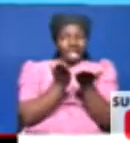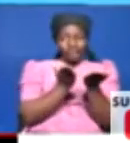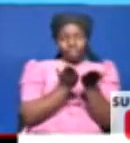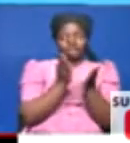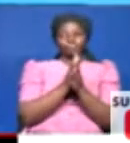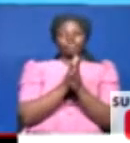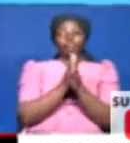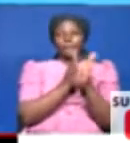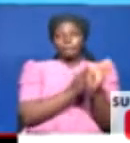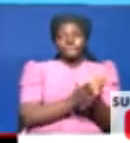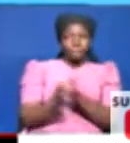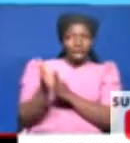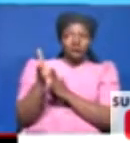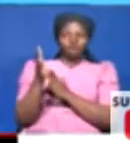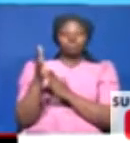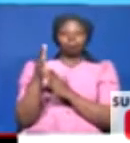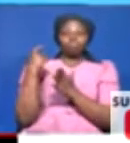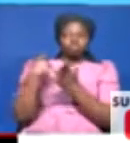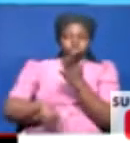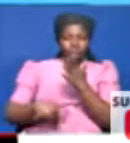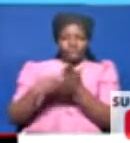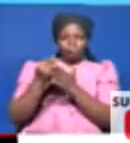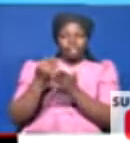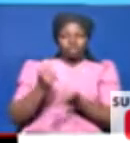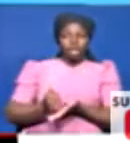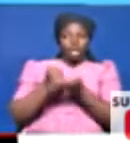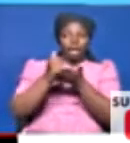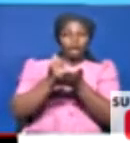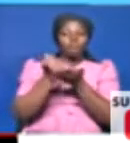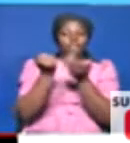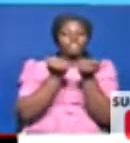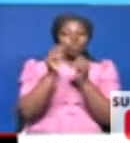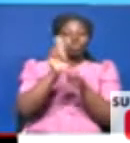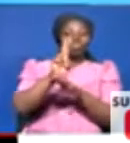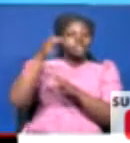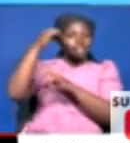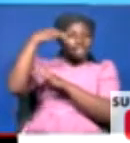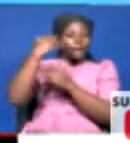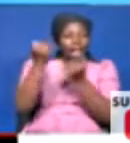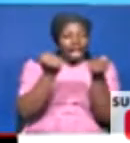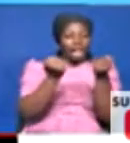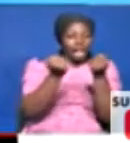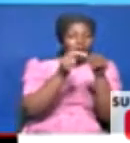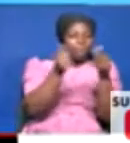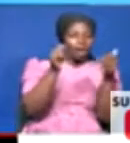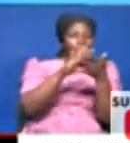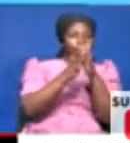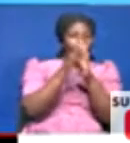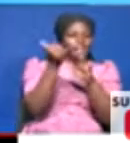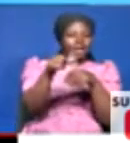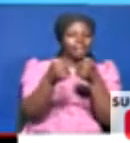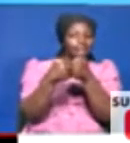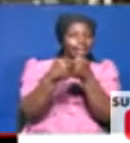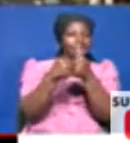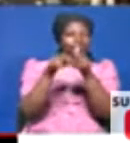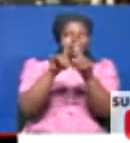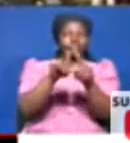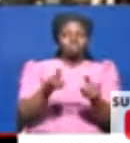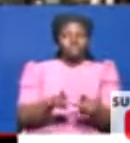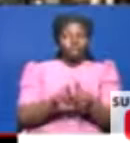ili kuwezesha wamiliki wa magari yanayotumia umeme kuyaendesha bila matatizo na pia kutathmini huduma zao.